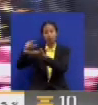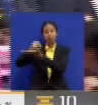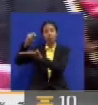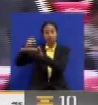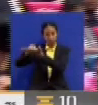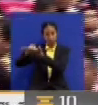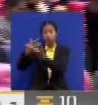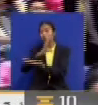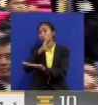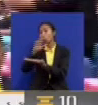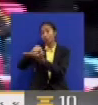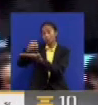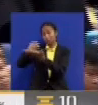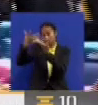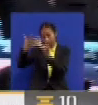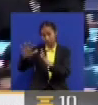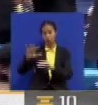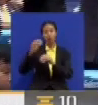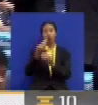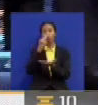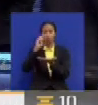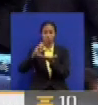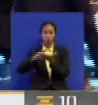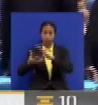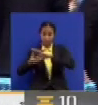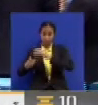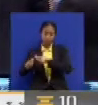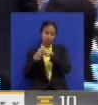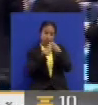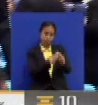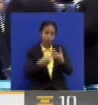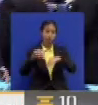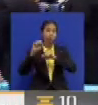กลับสู่ทินเดิม ค่ะ พวกเอาให้ชัวร์ๆได้376แน่นอนเน ี่ยค่ะ